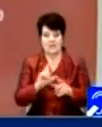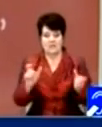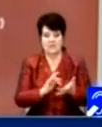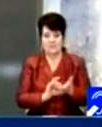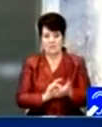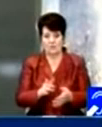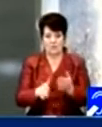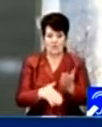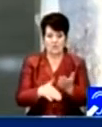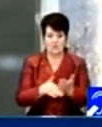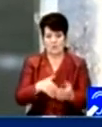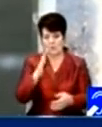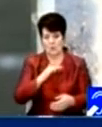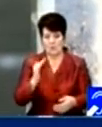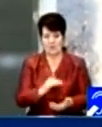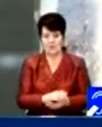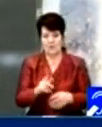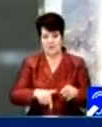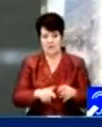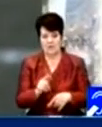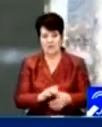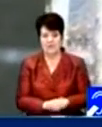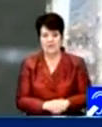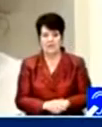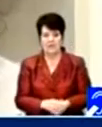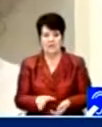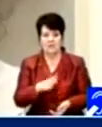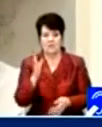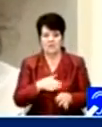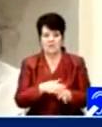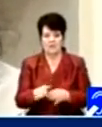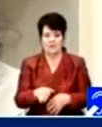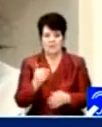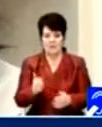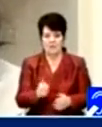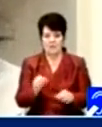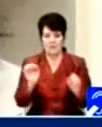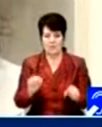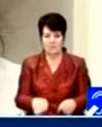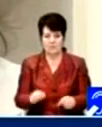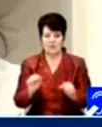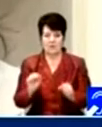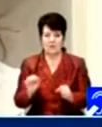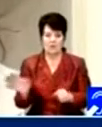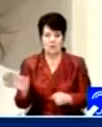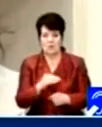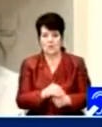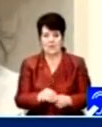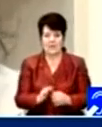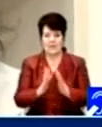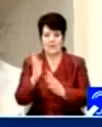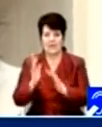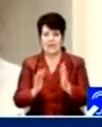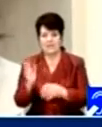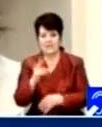a ajutat rudele. Am fost acolo, l-am căutat pe toate străzile posibile și imposibile, în toate grădinile,